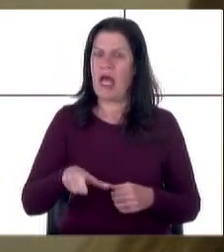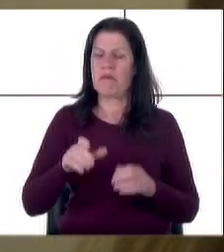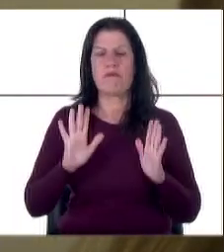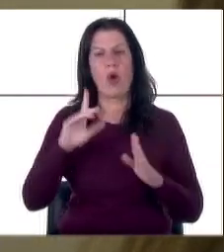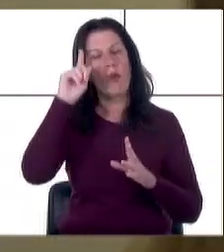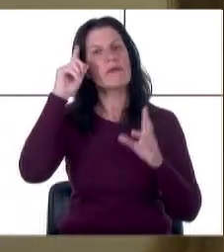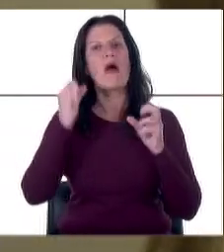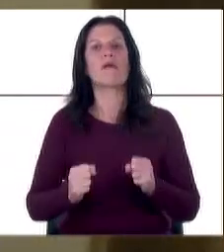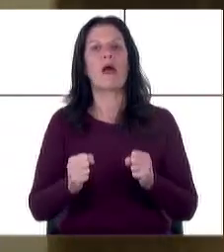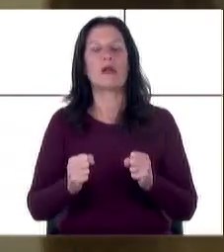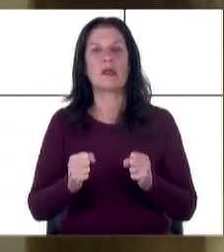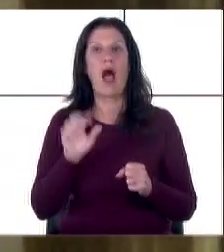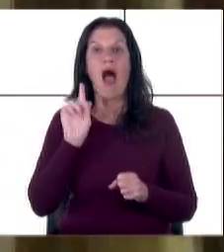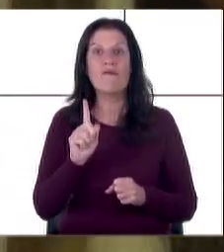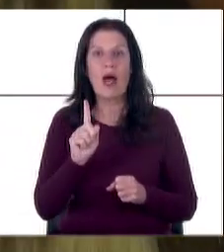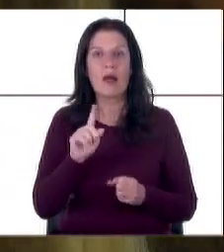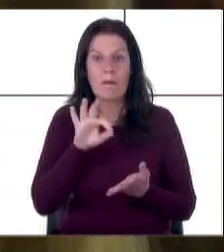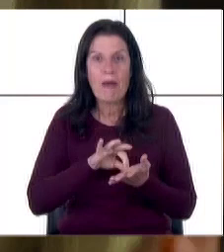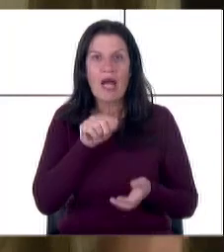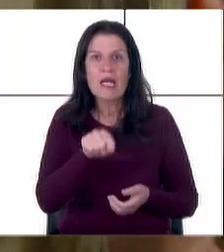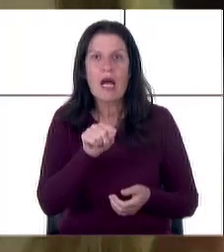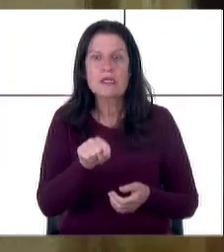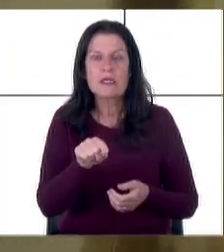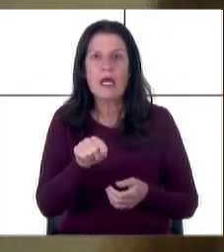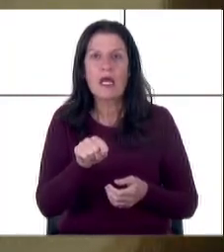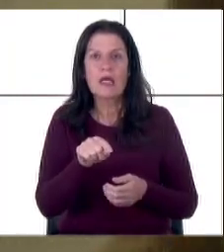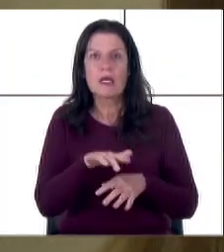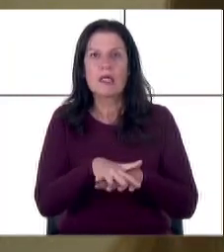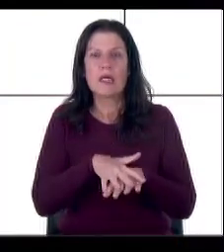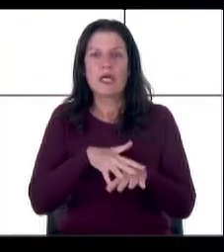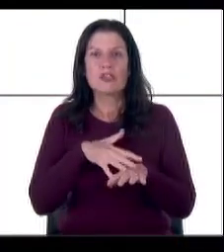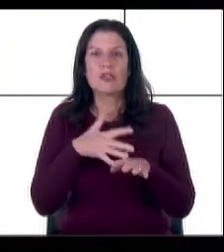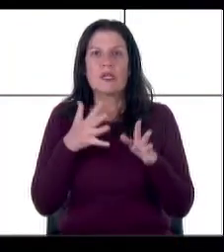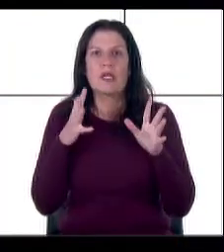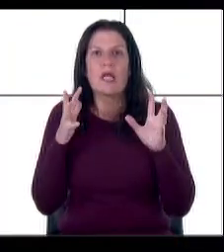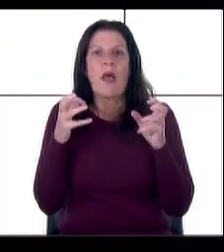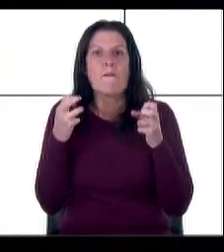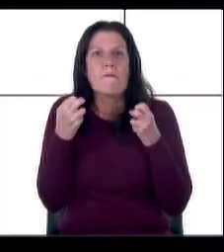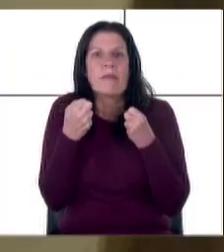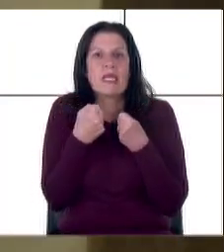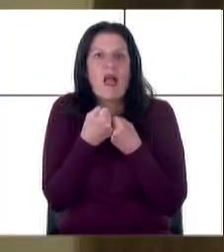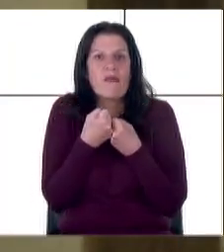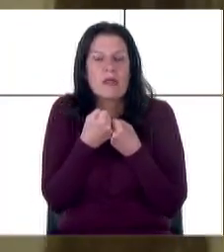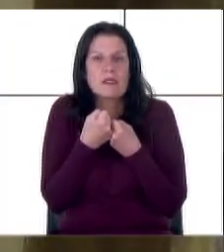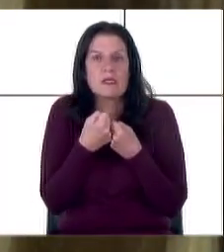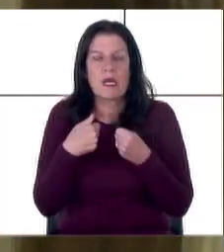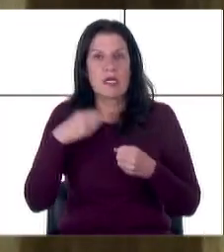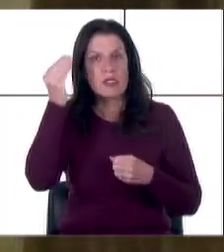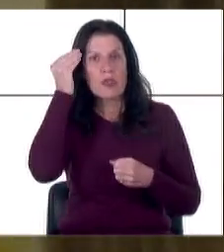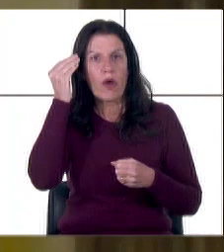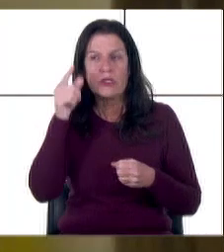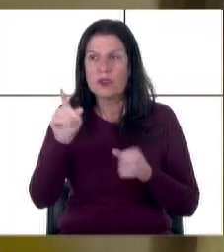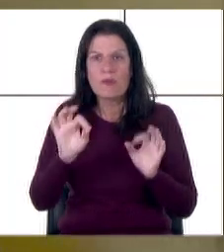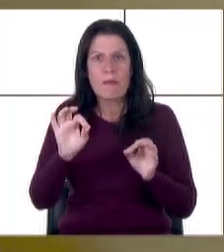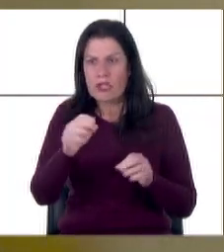רגע הרגשתי את הגוף שלי מתכווץ. אני זוכרת שהוא ממש שכב על הרצפה עם